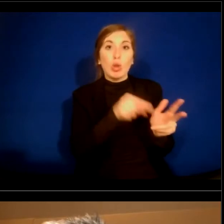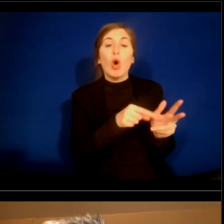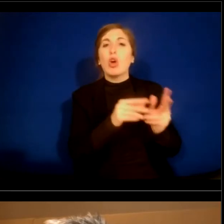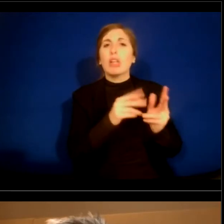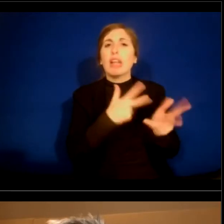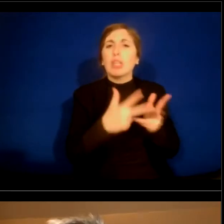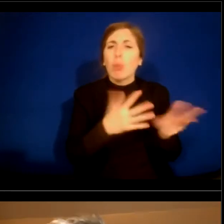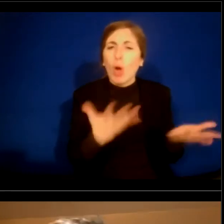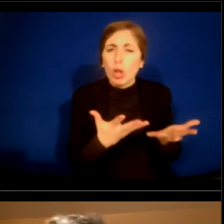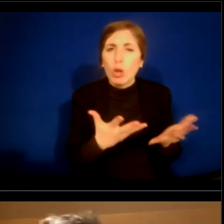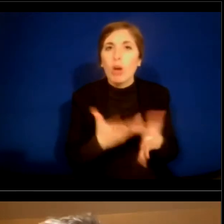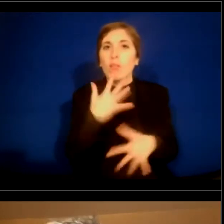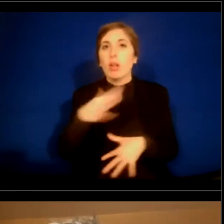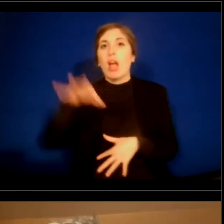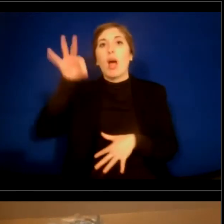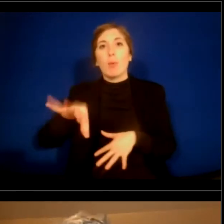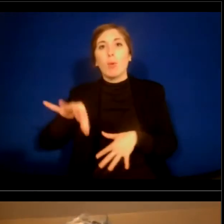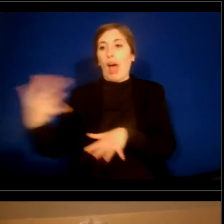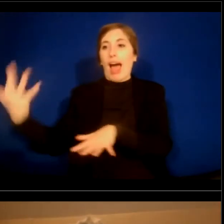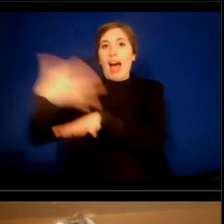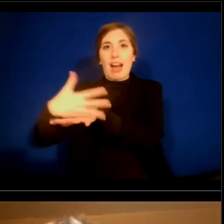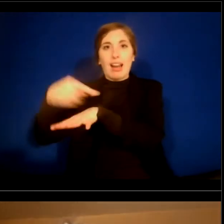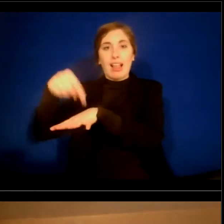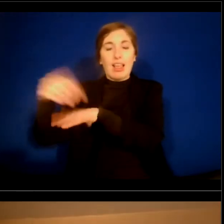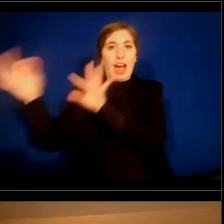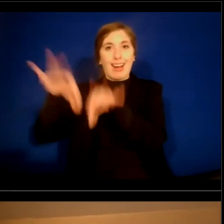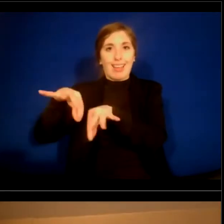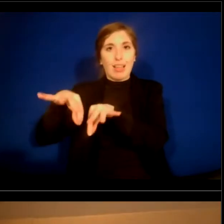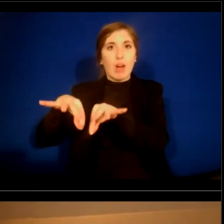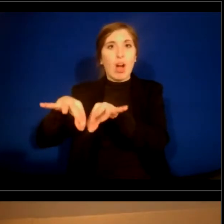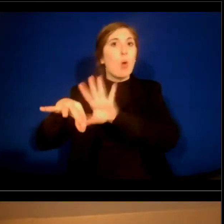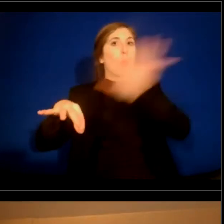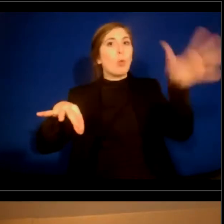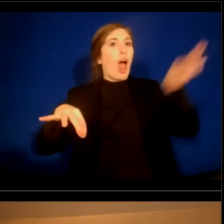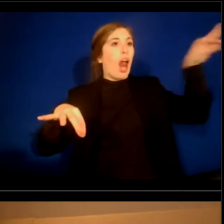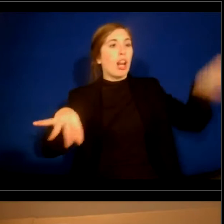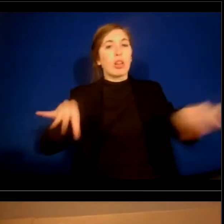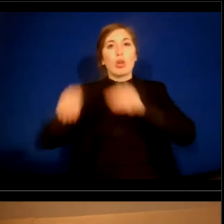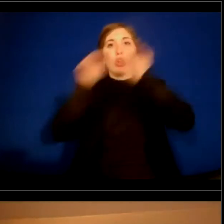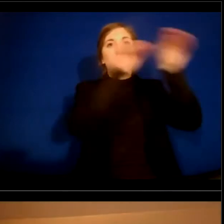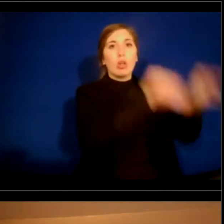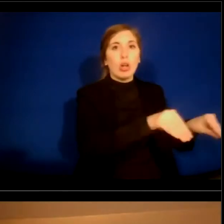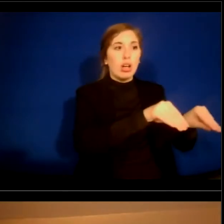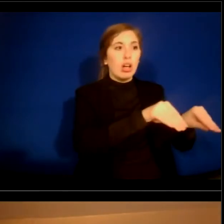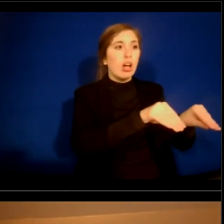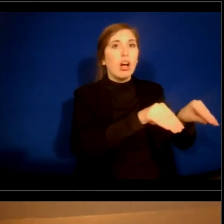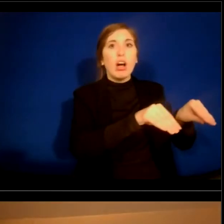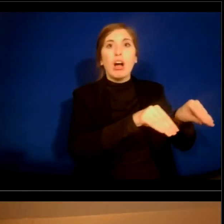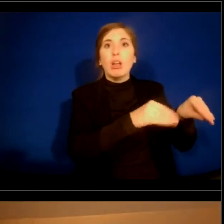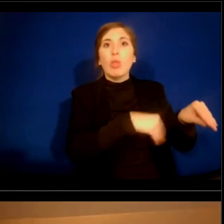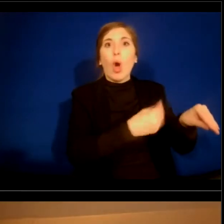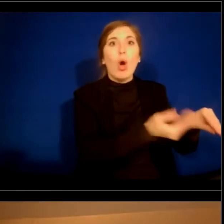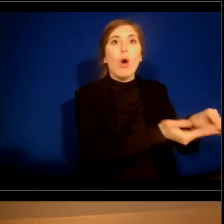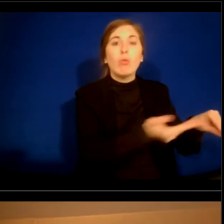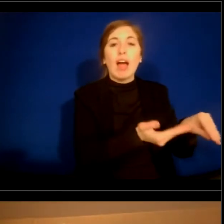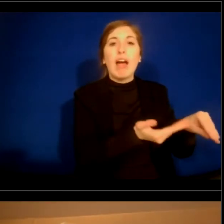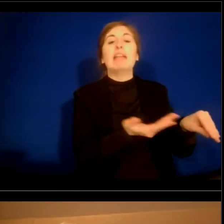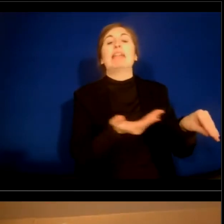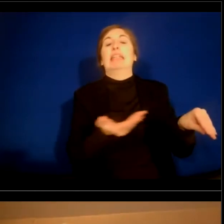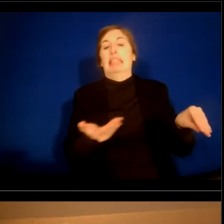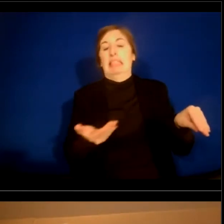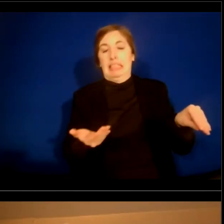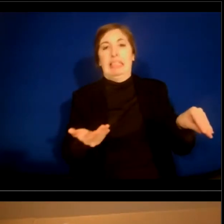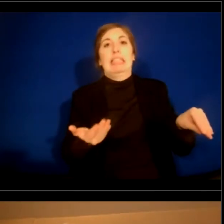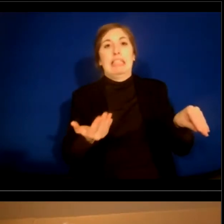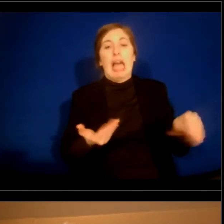all'altro. Quale sia poi questo punto, ecco, questo fa parte anche un po' di una delle attività principali di